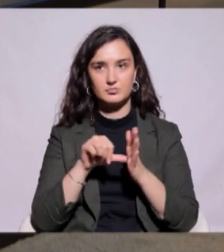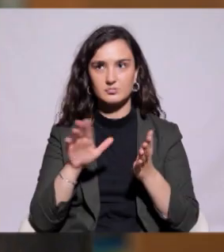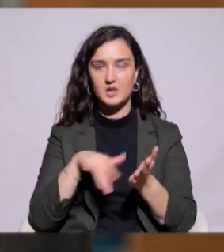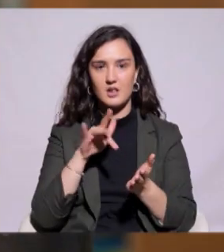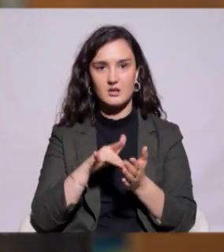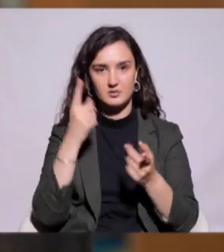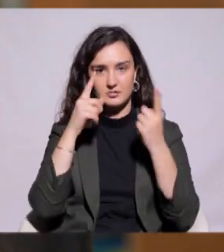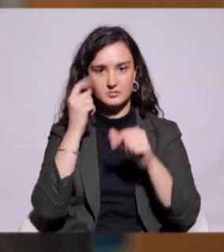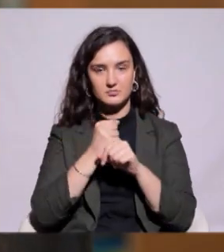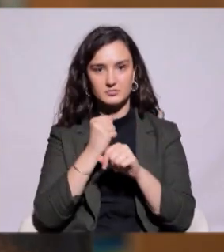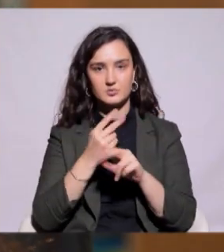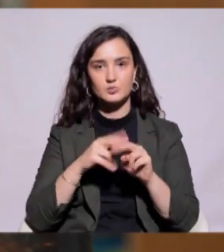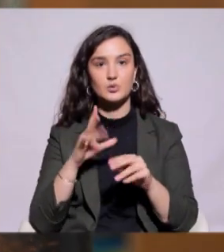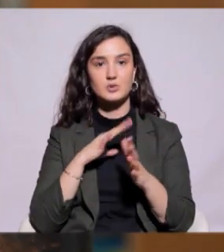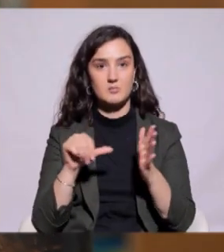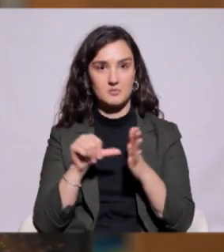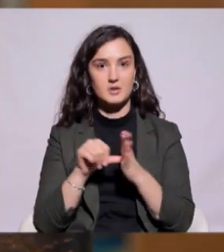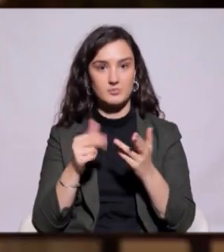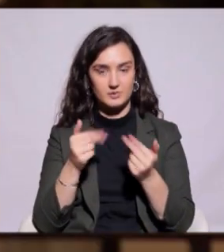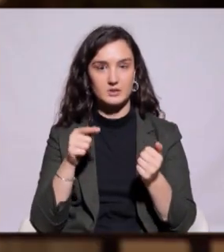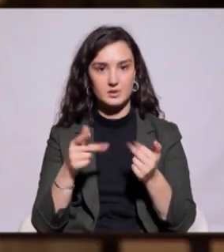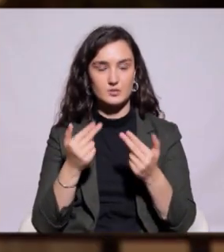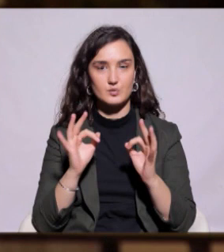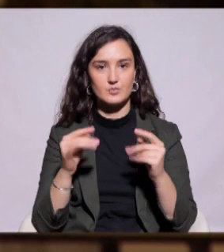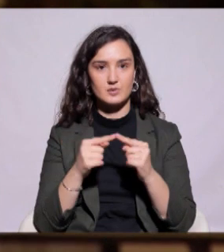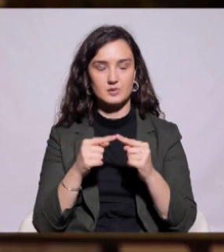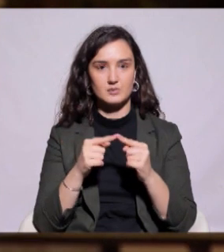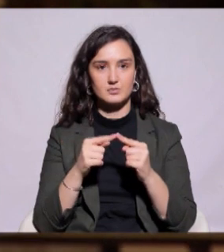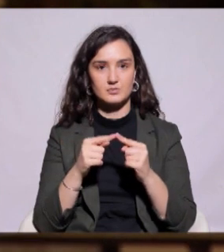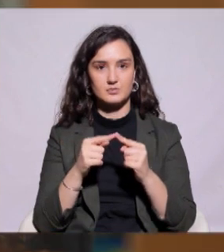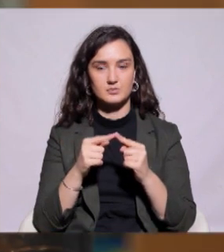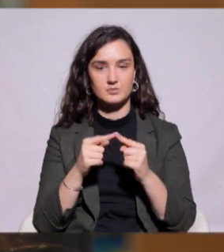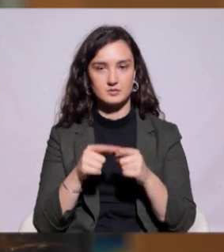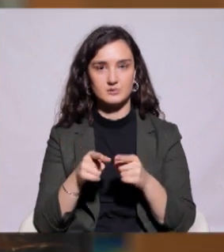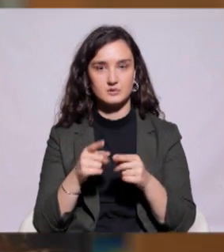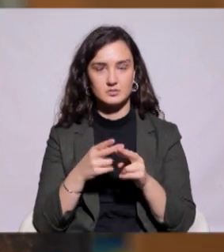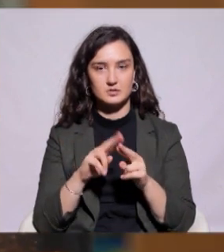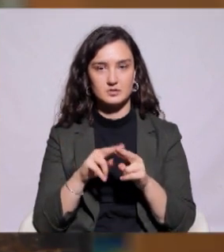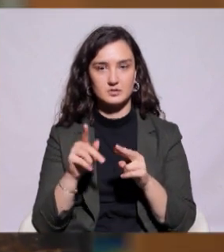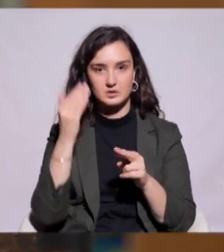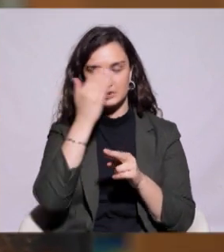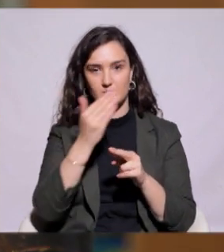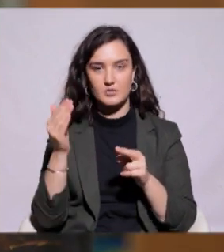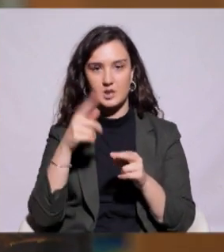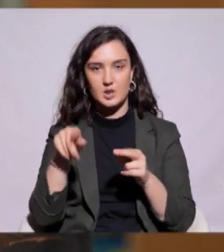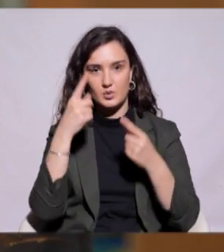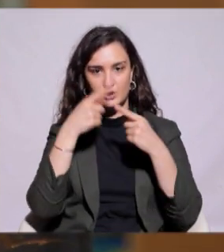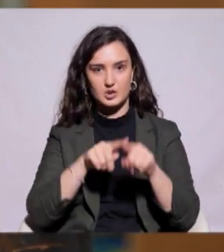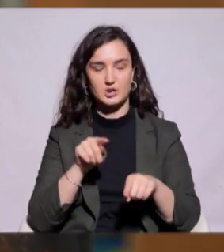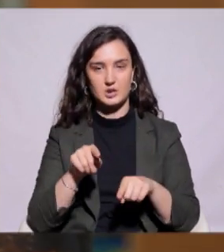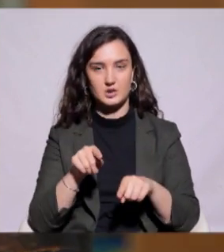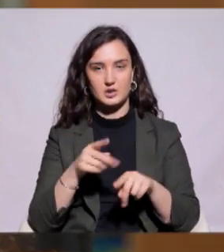cities. They must be really helpful, right? Definitely, Miss Sophie. Civil engineering, სამოქალაქო